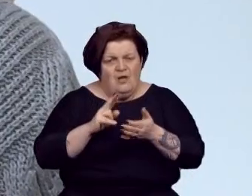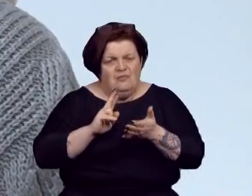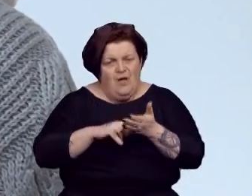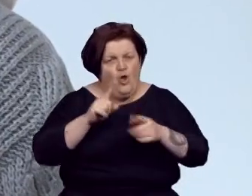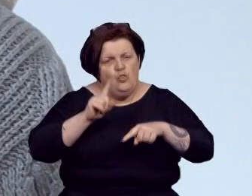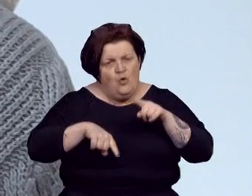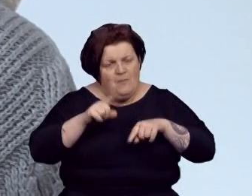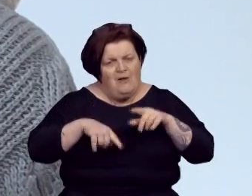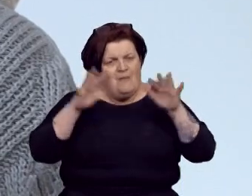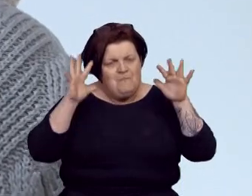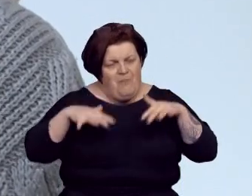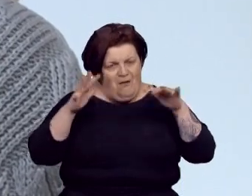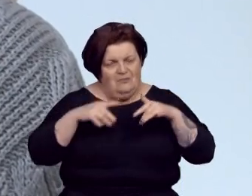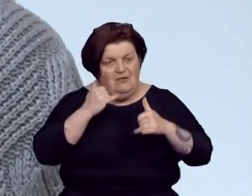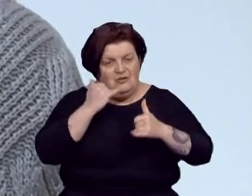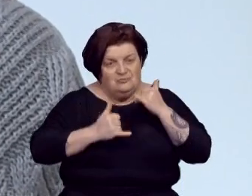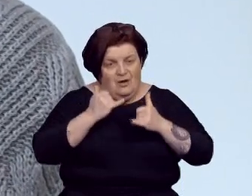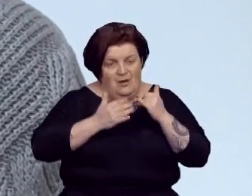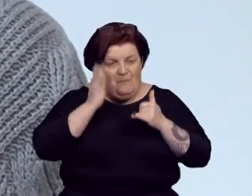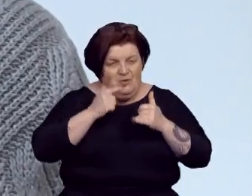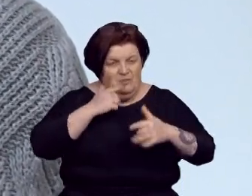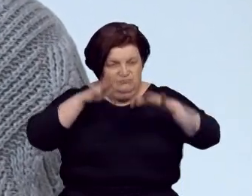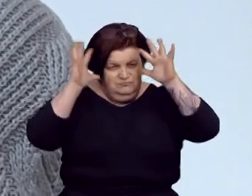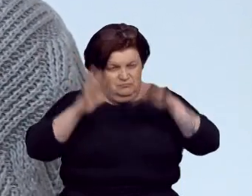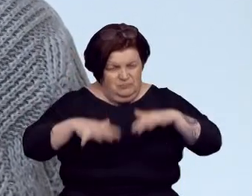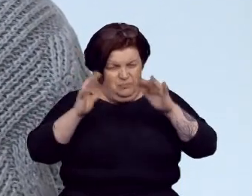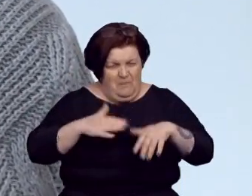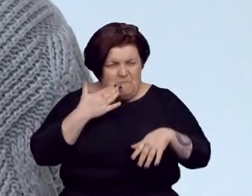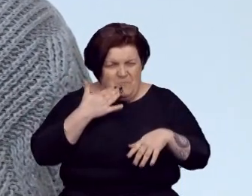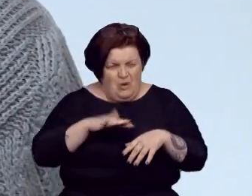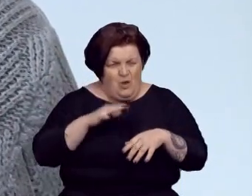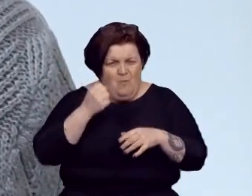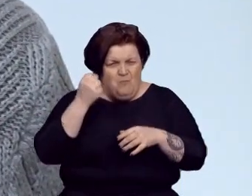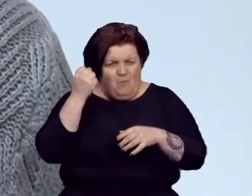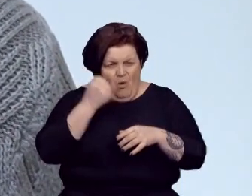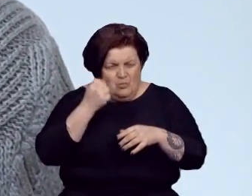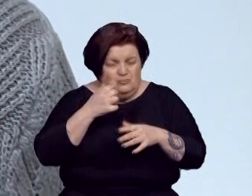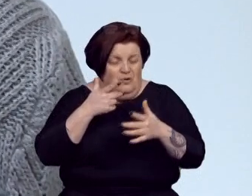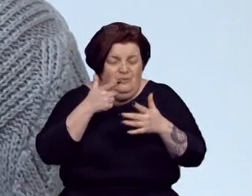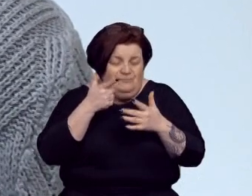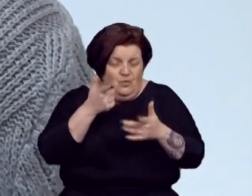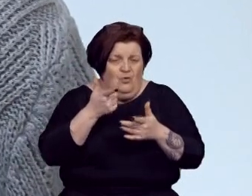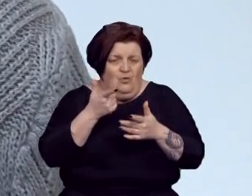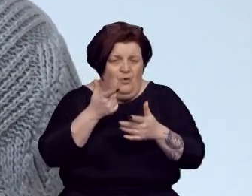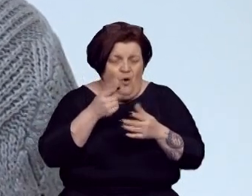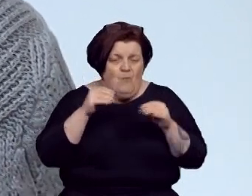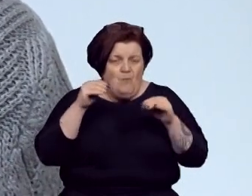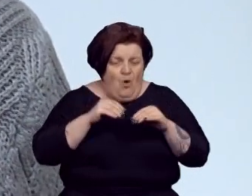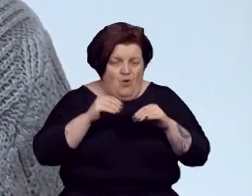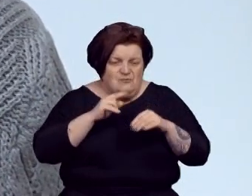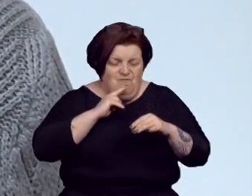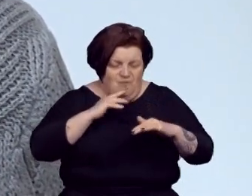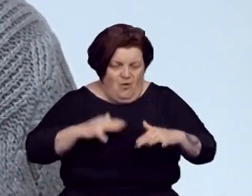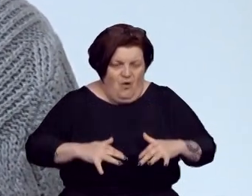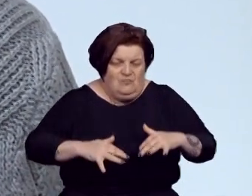na normatywny opad deszczu, tak? No, w momencie, kiedy no, przyjdą jakieś naprawdę nawałnice, no to może